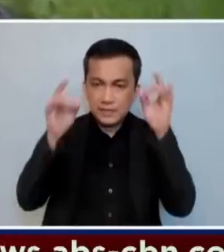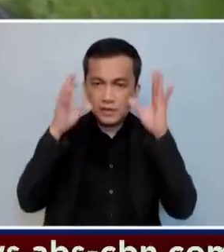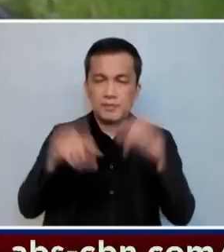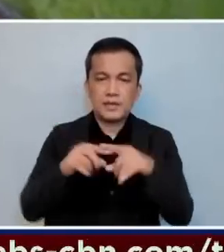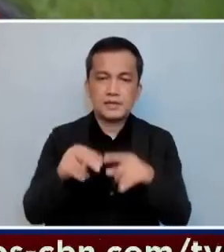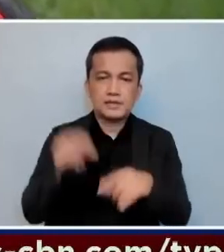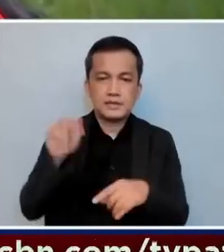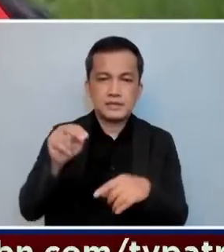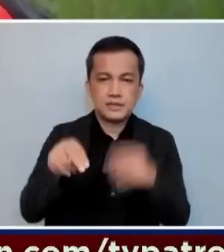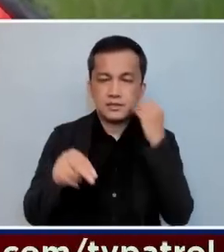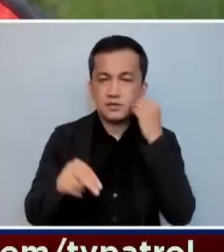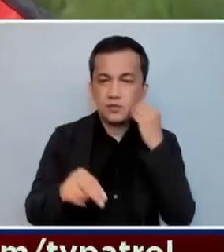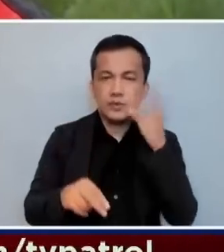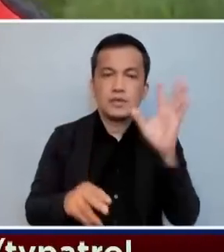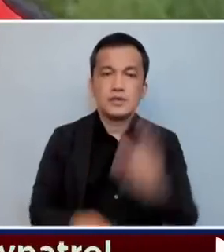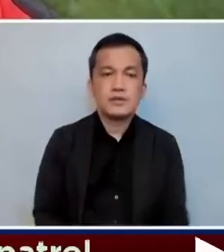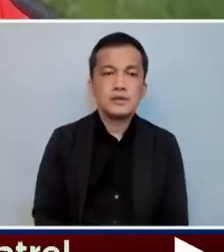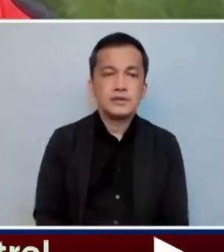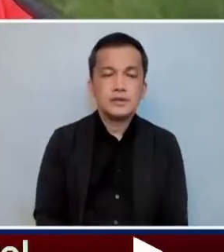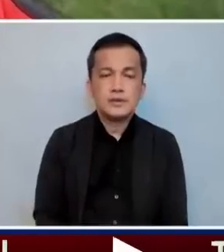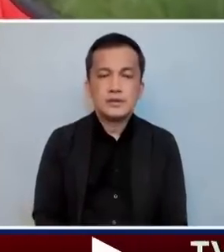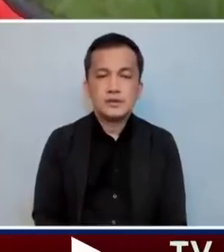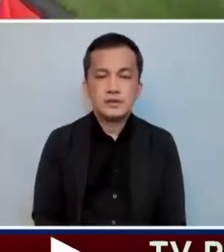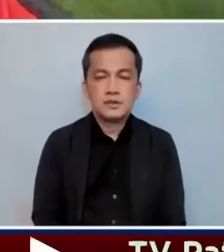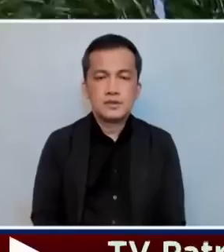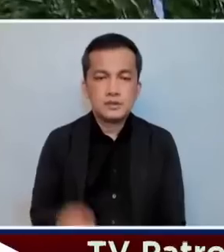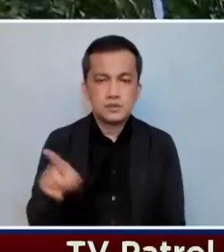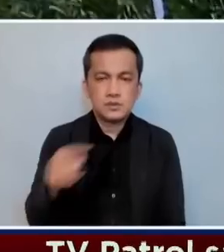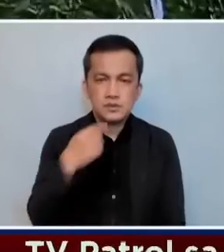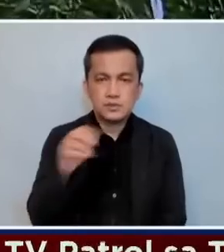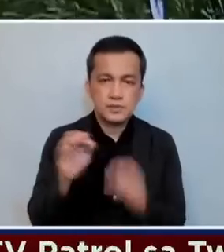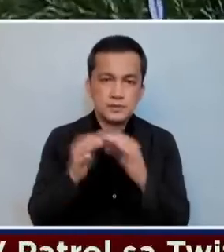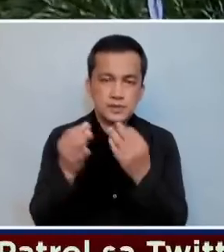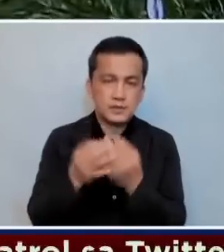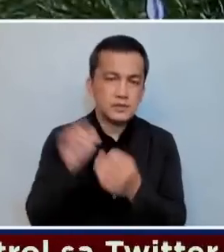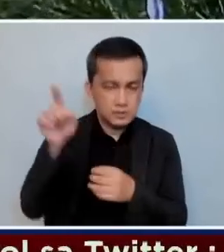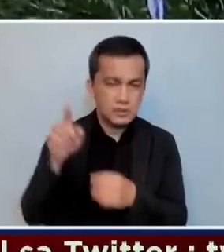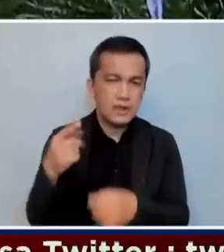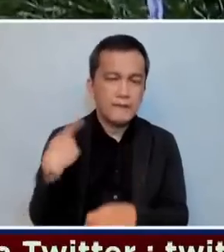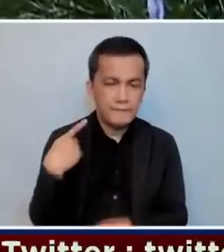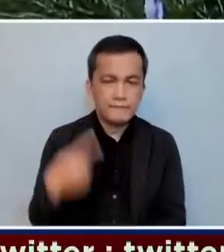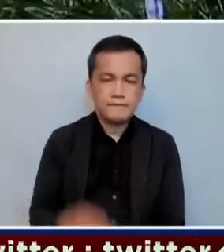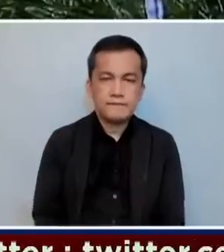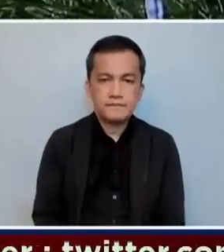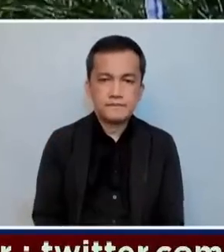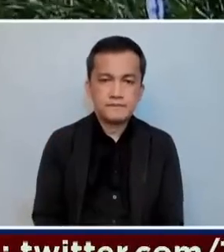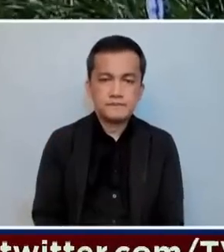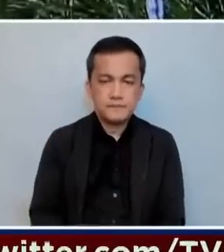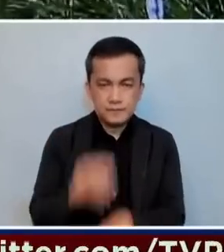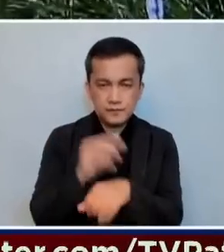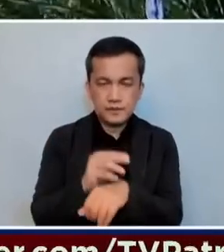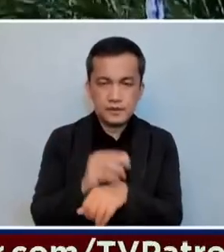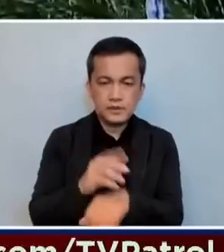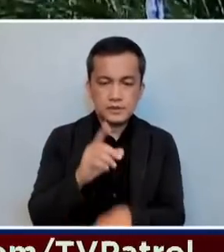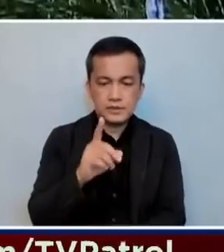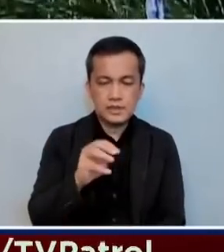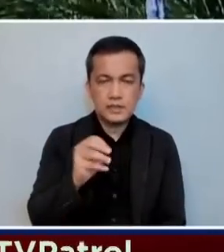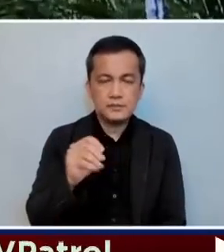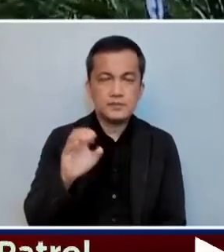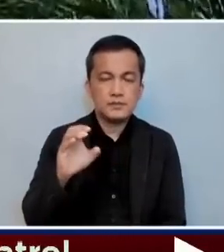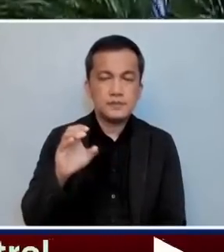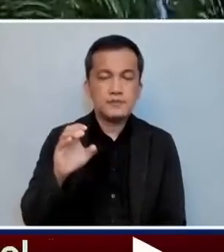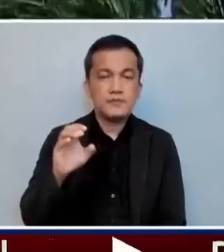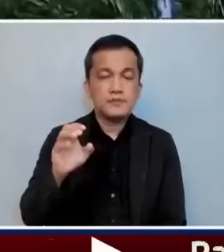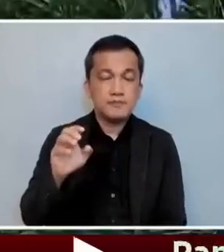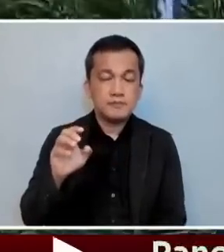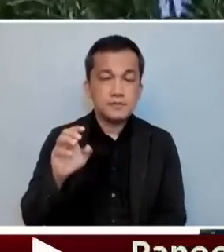umuwi. Kasi dyan lang kami sa Samsung, nandiyan yung pamilya namin. Ang Municipal Disaster Risk Reduction Management